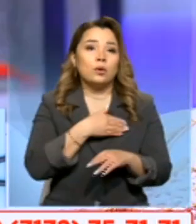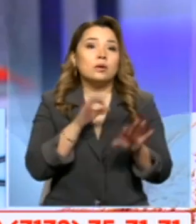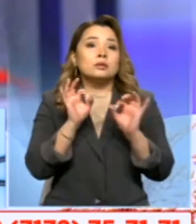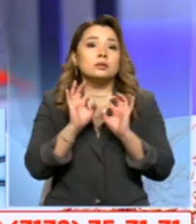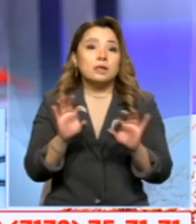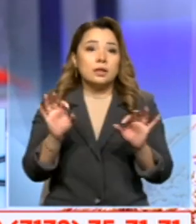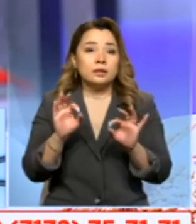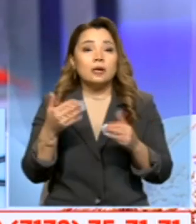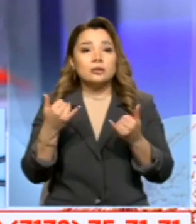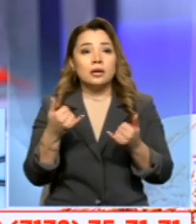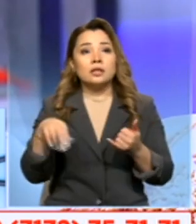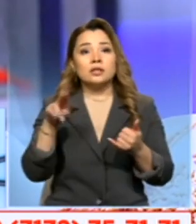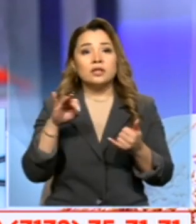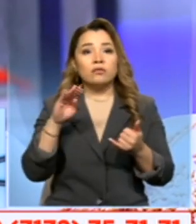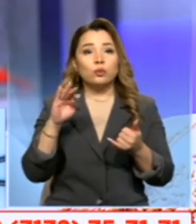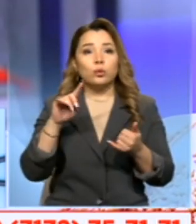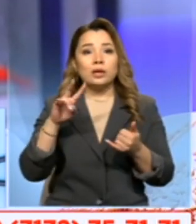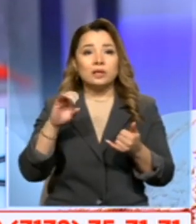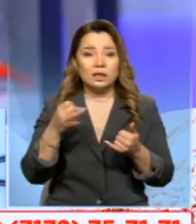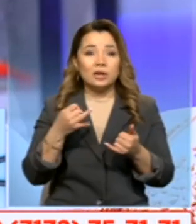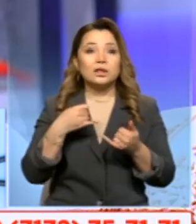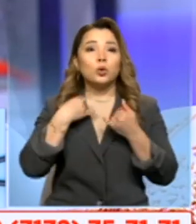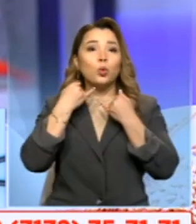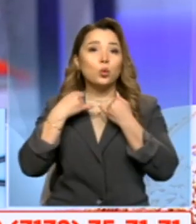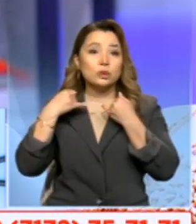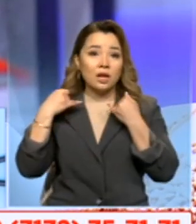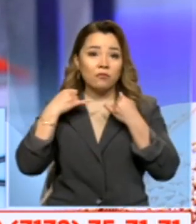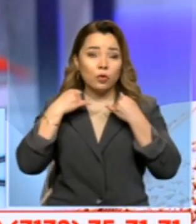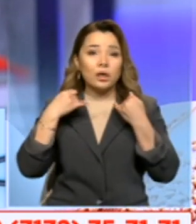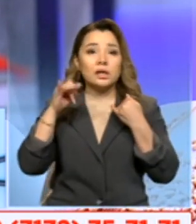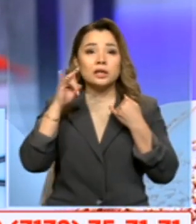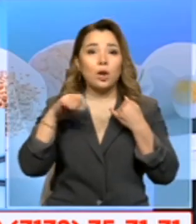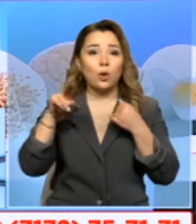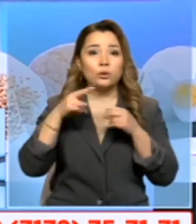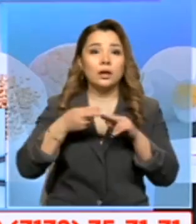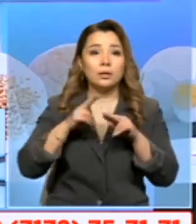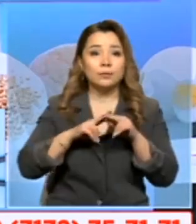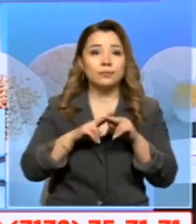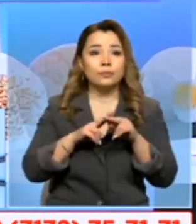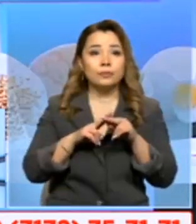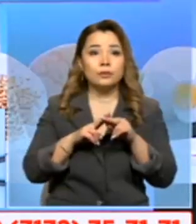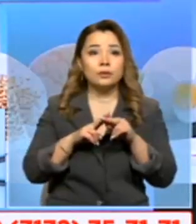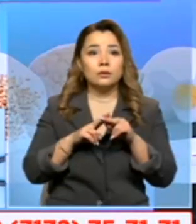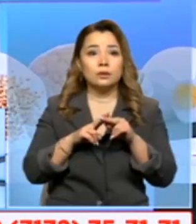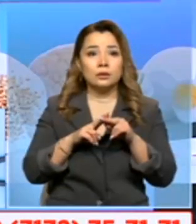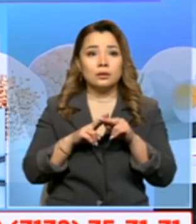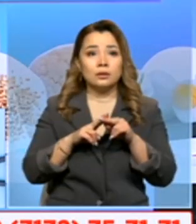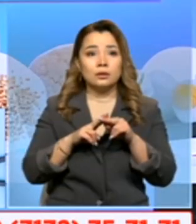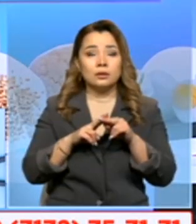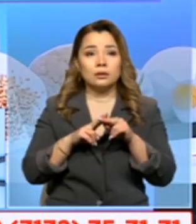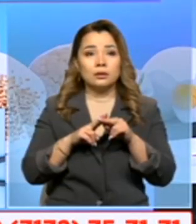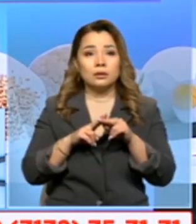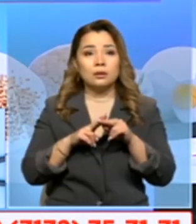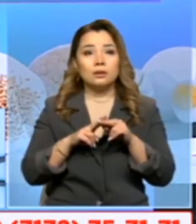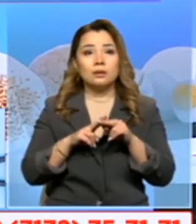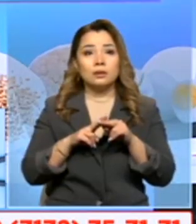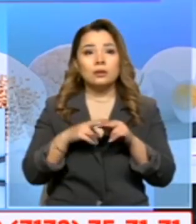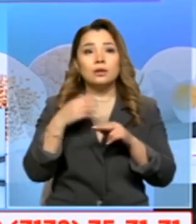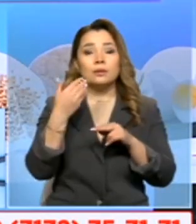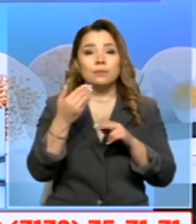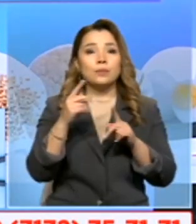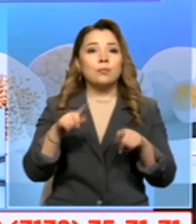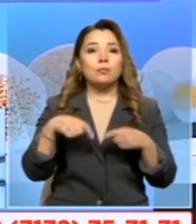А, негізінде диффузда узловой зобта йод препараты... Дәулет. Дәулет, я,